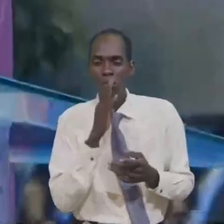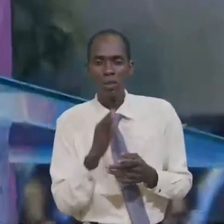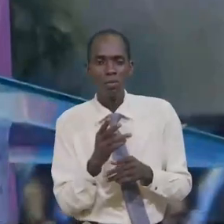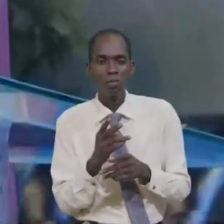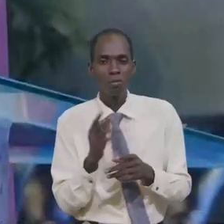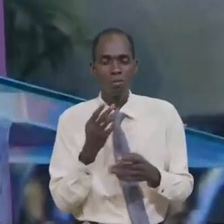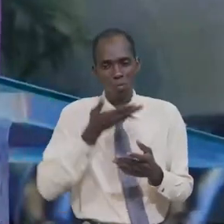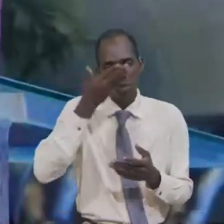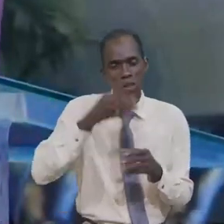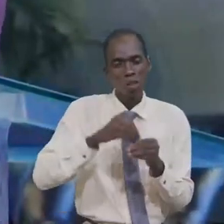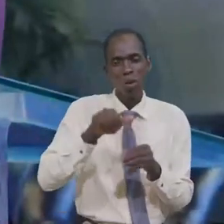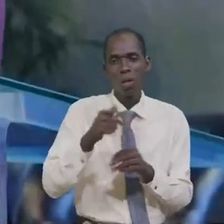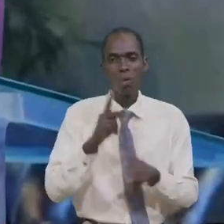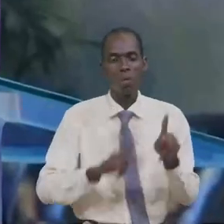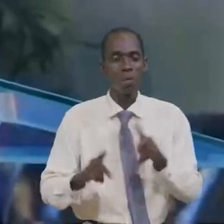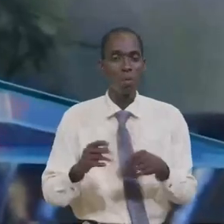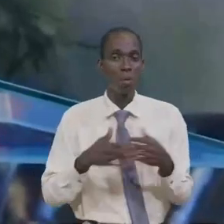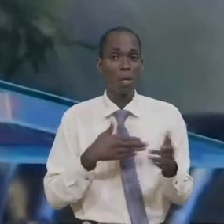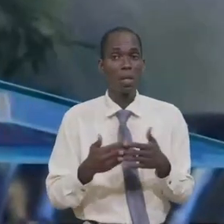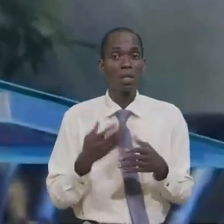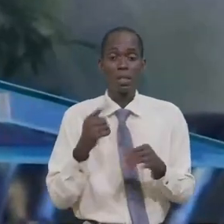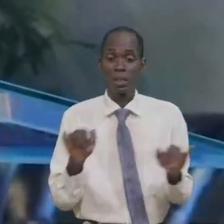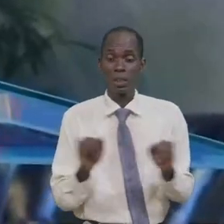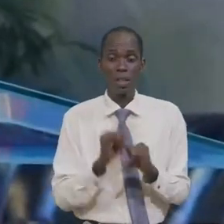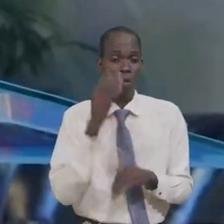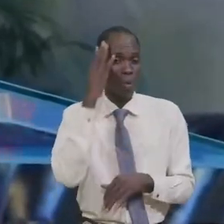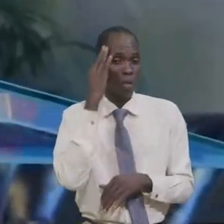ici est-ce que tu auras là-bas